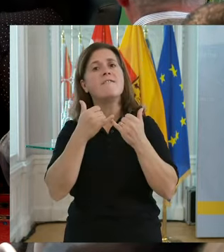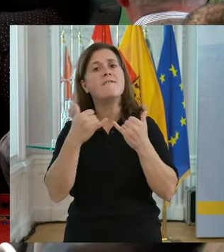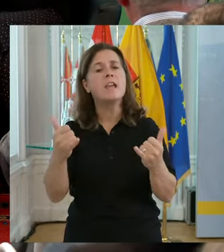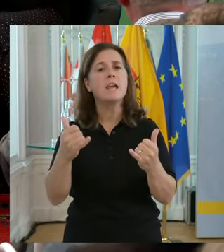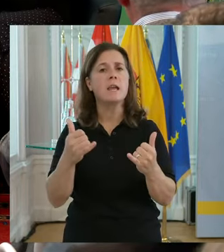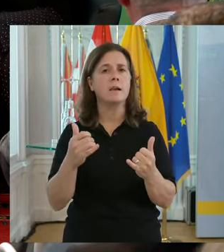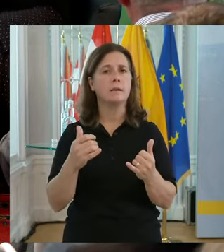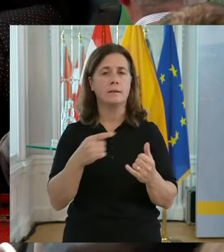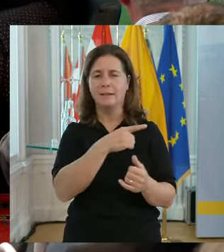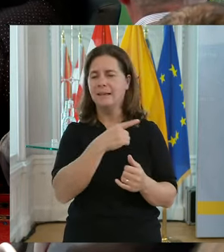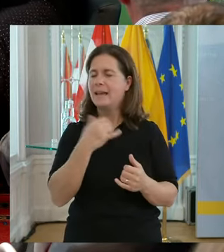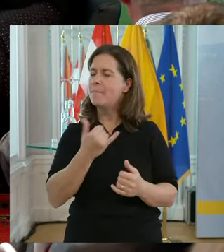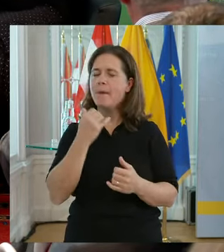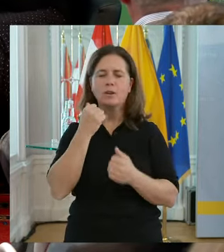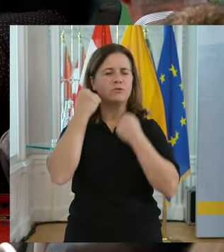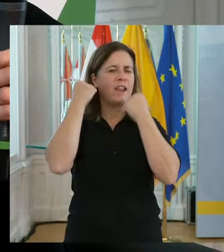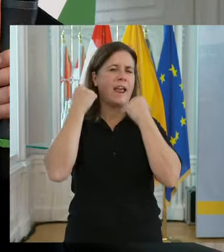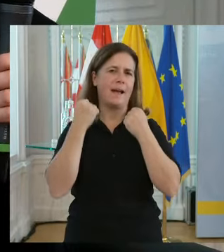Thema umgehen kann? Das ist immer schwer.